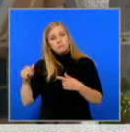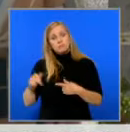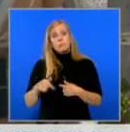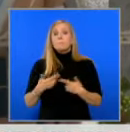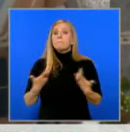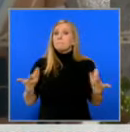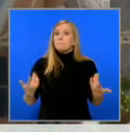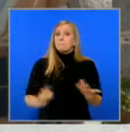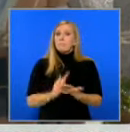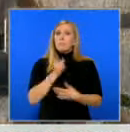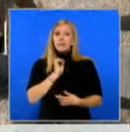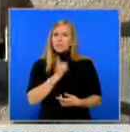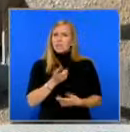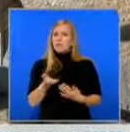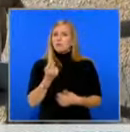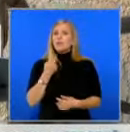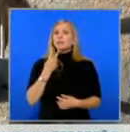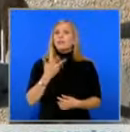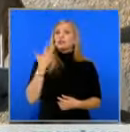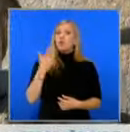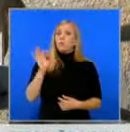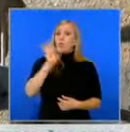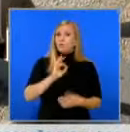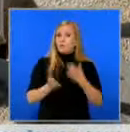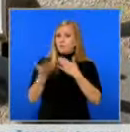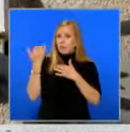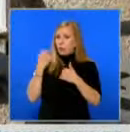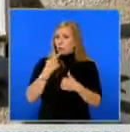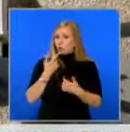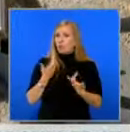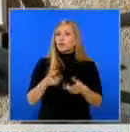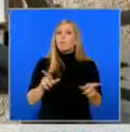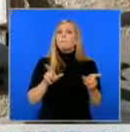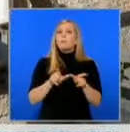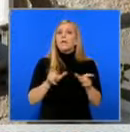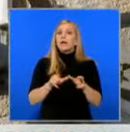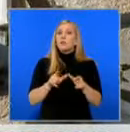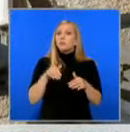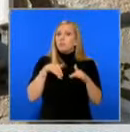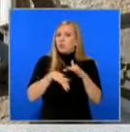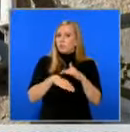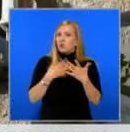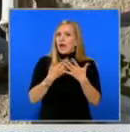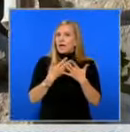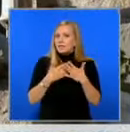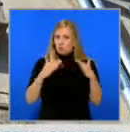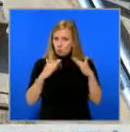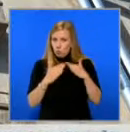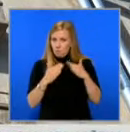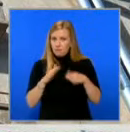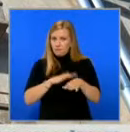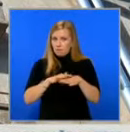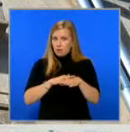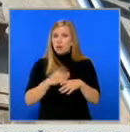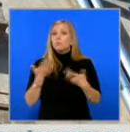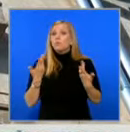прокуратурата първата закана е била на 28 октомври миналата година когато михайлов е бил под домашен арест в апартамент в перник тогава казал